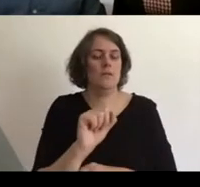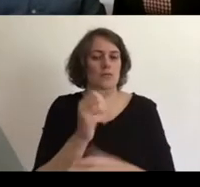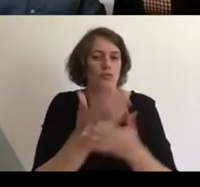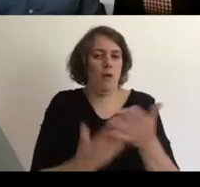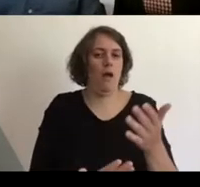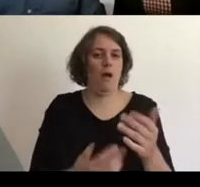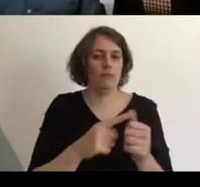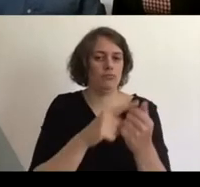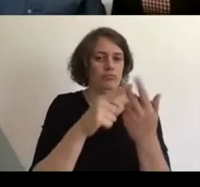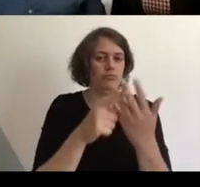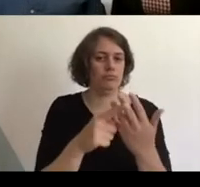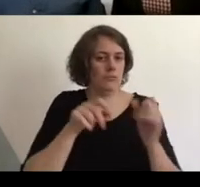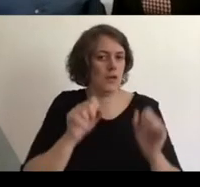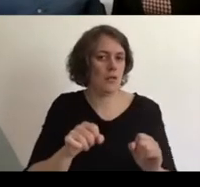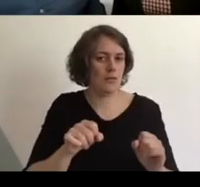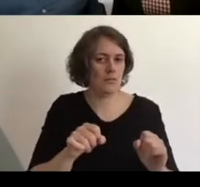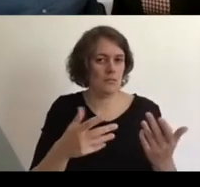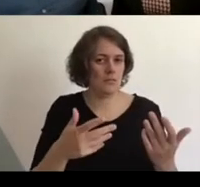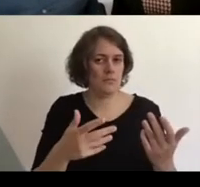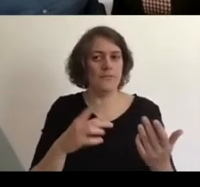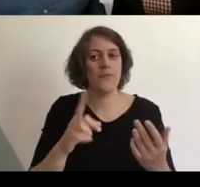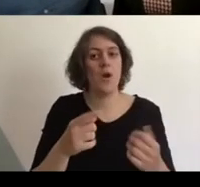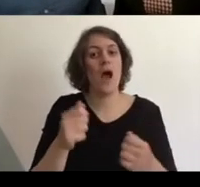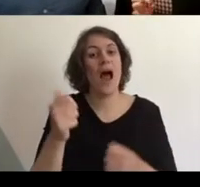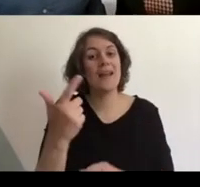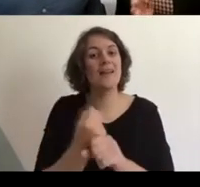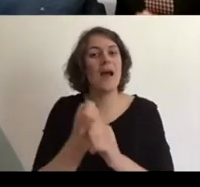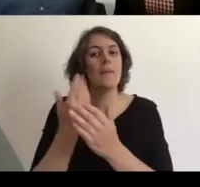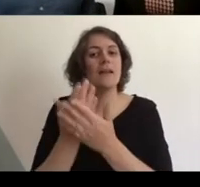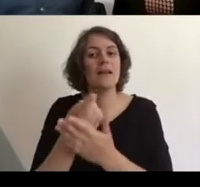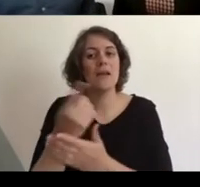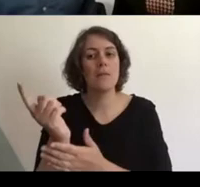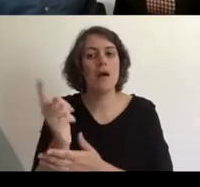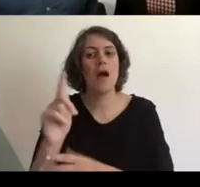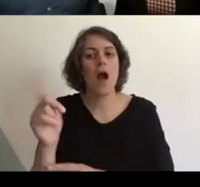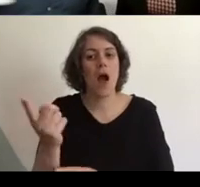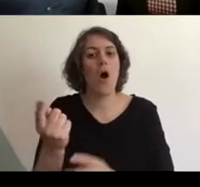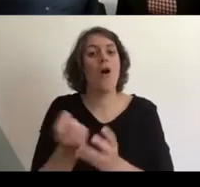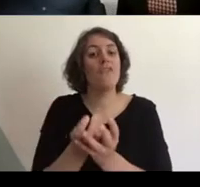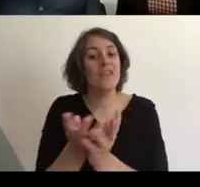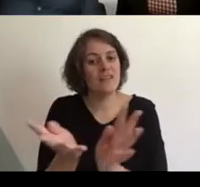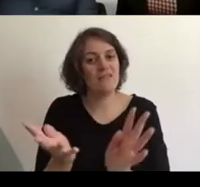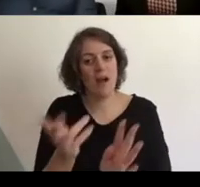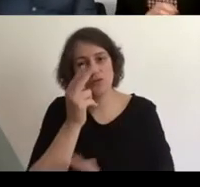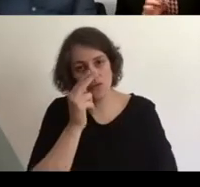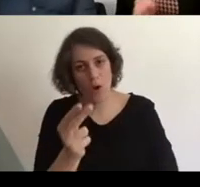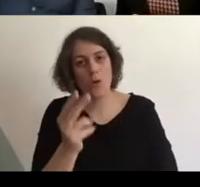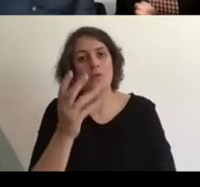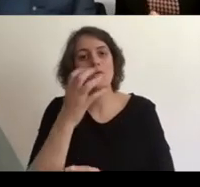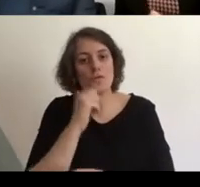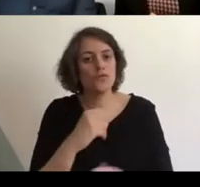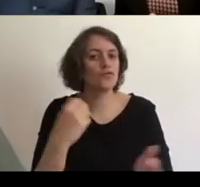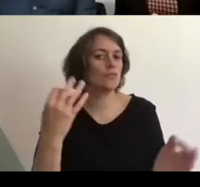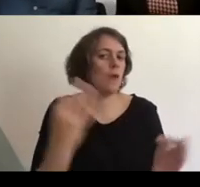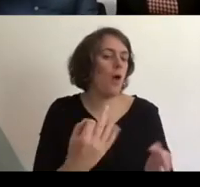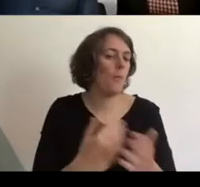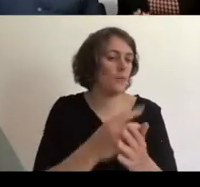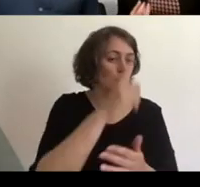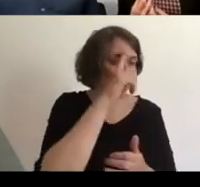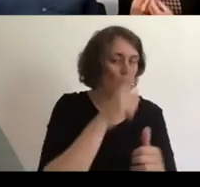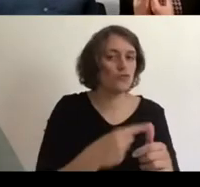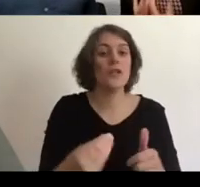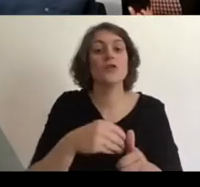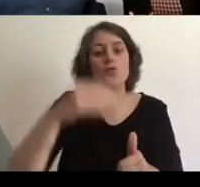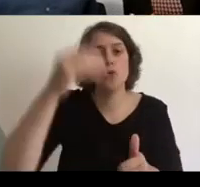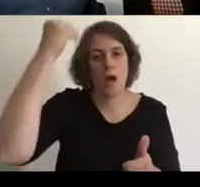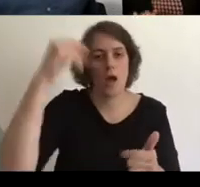Insofern finde ich das schon gut, dass von einigen Arbeitgebern auch tatsächlich auf Vielfalt geachtet wird. Ja, das heißt ja nicht zwingend, dass ich deswegen, wenn